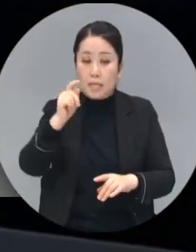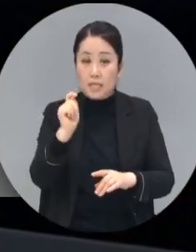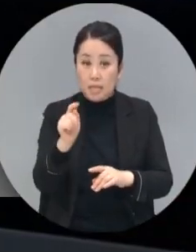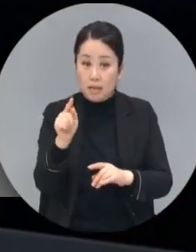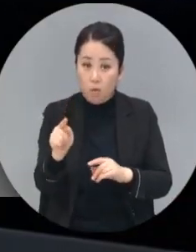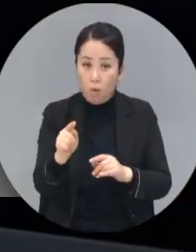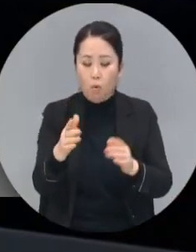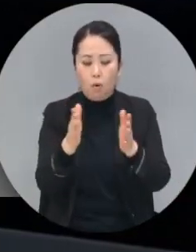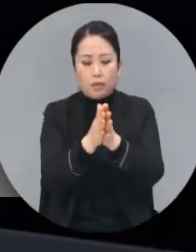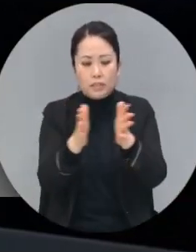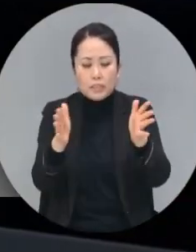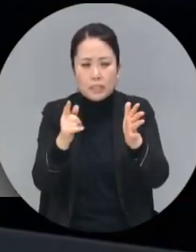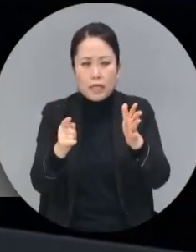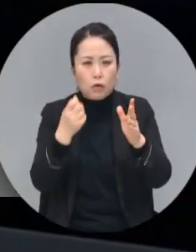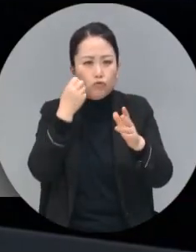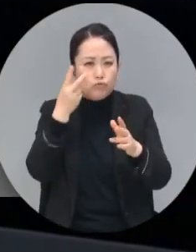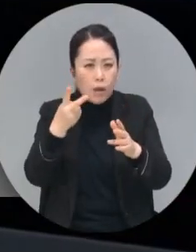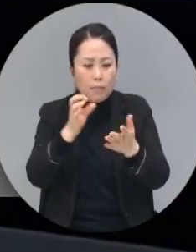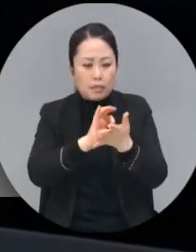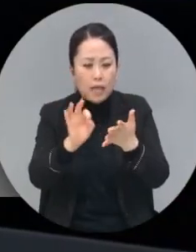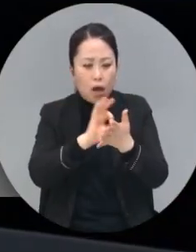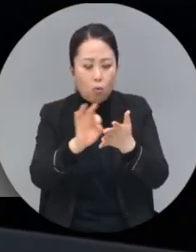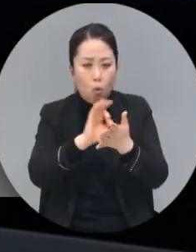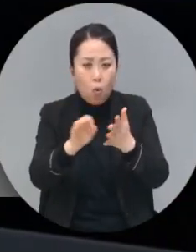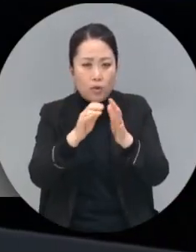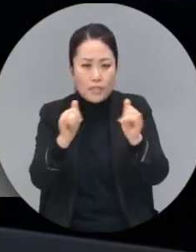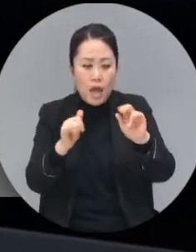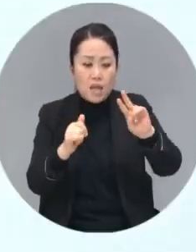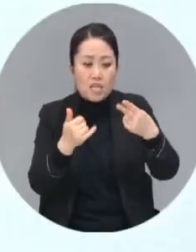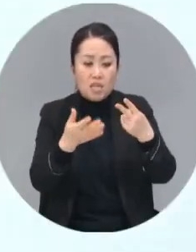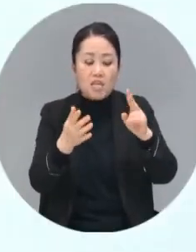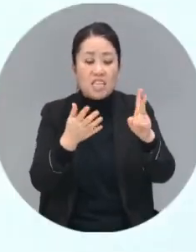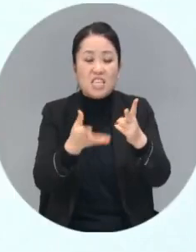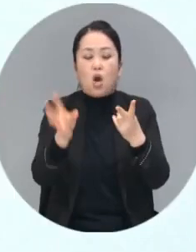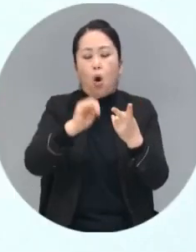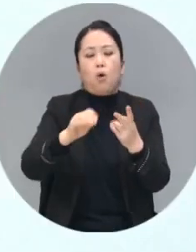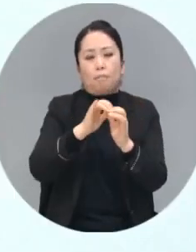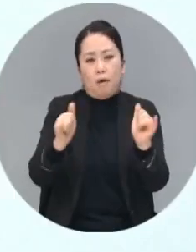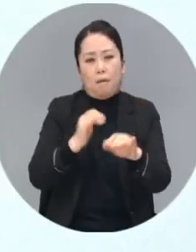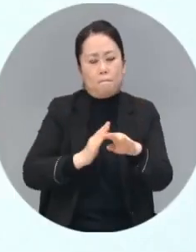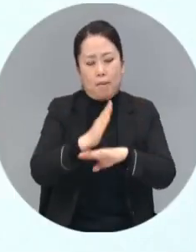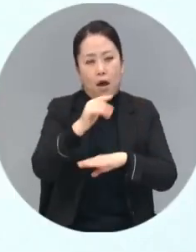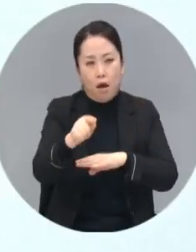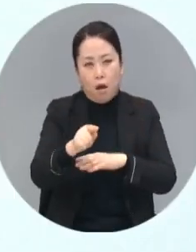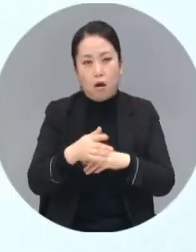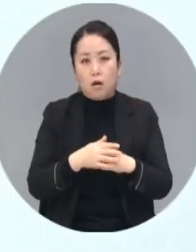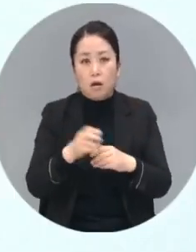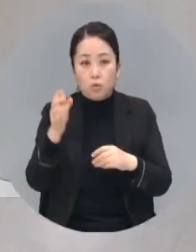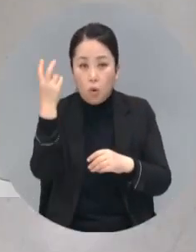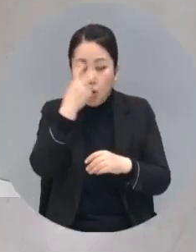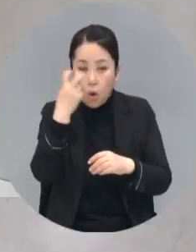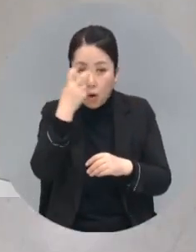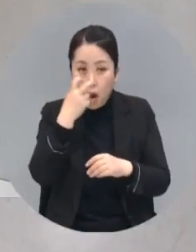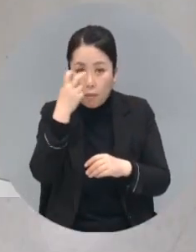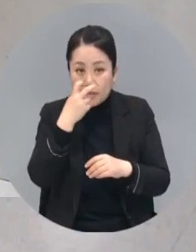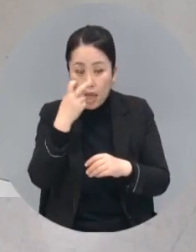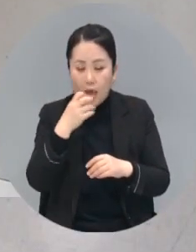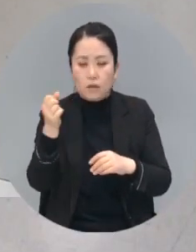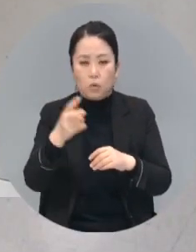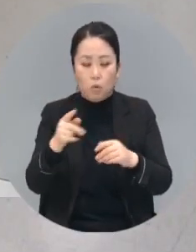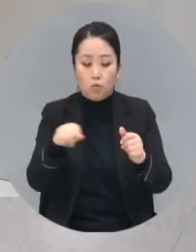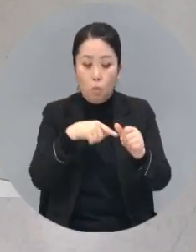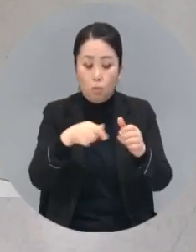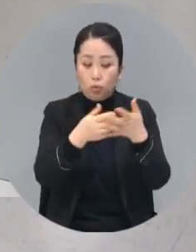월 사용자가 2억 명을 돌파하며 세계적인 관심을 끌었습니다. 검색이나 교육 분야는 물론 일부